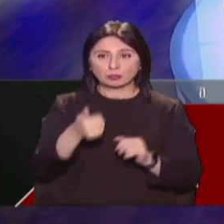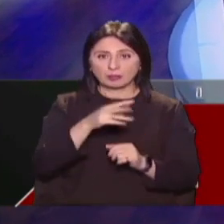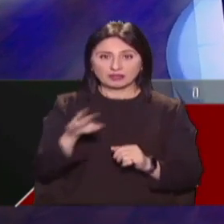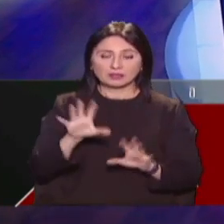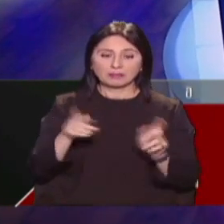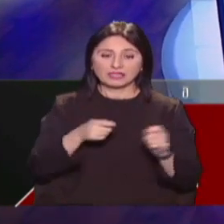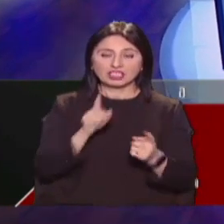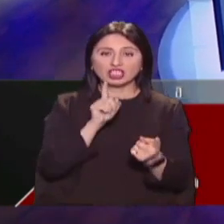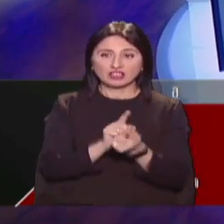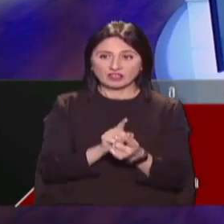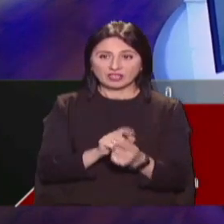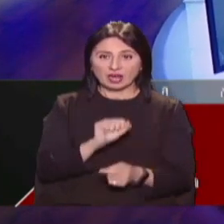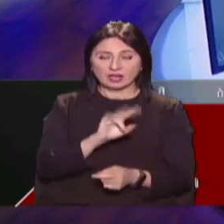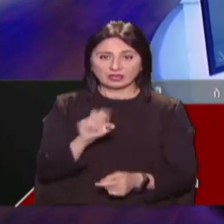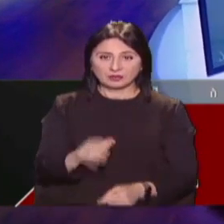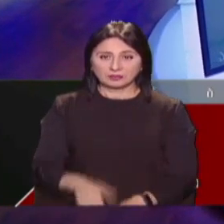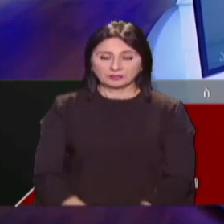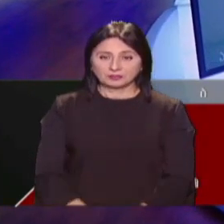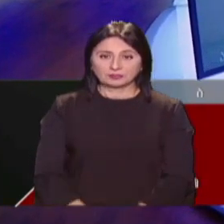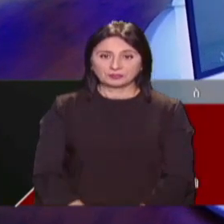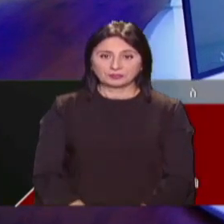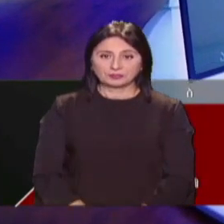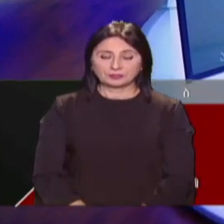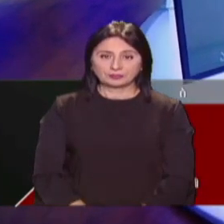და პრეზიდენტთან შეხვედრები. ანა,